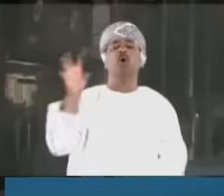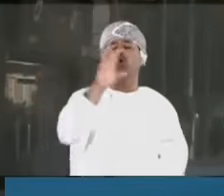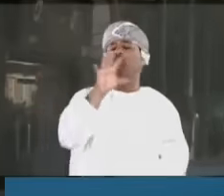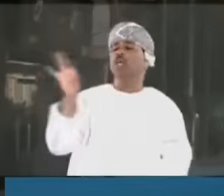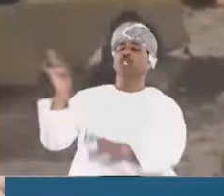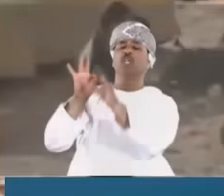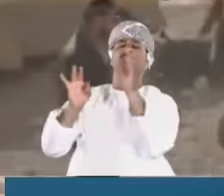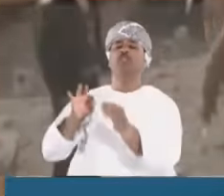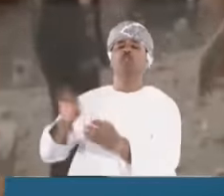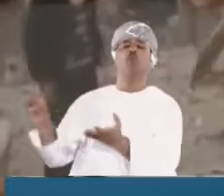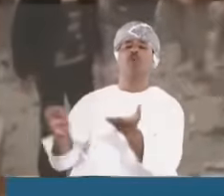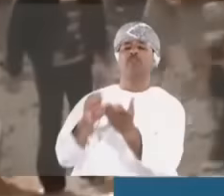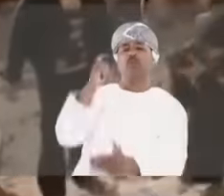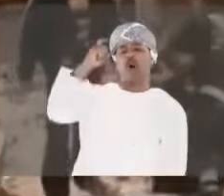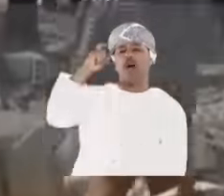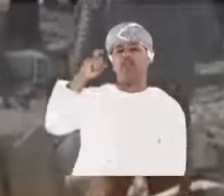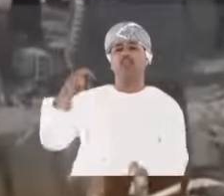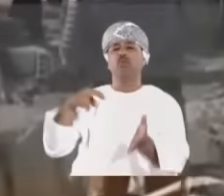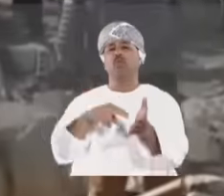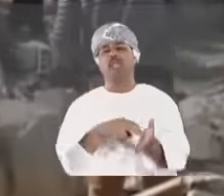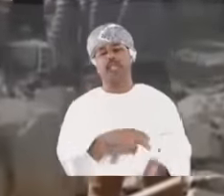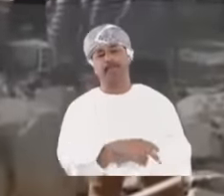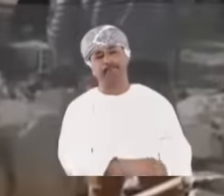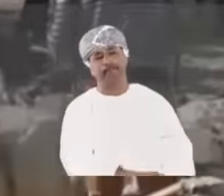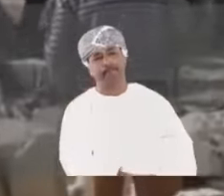تشكيل وفد المعارضة.